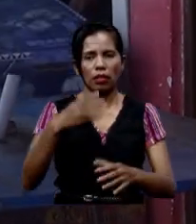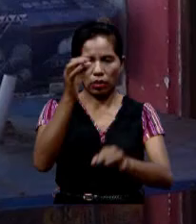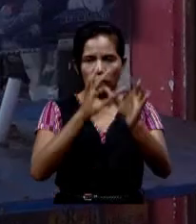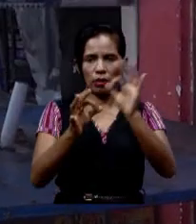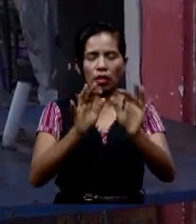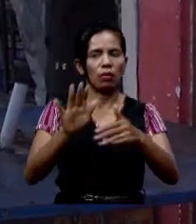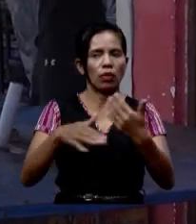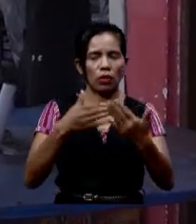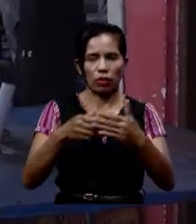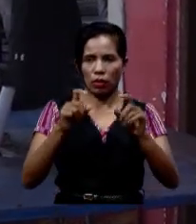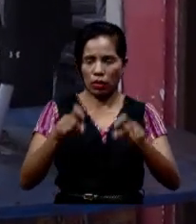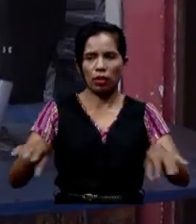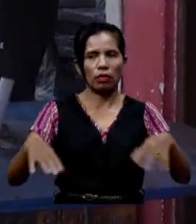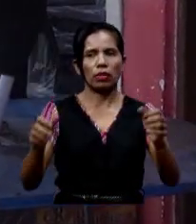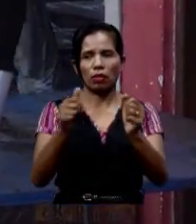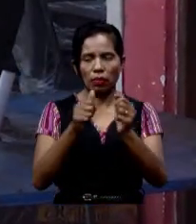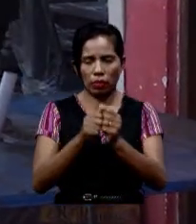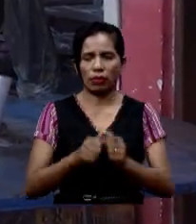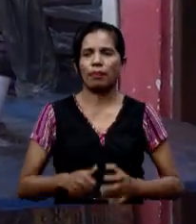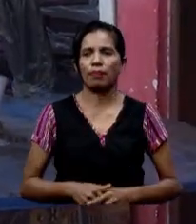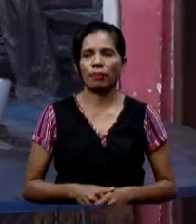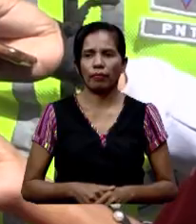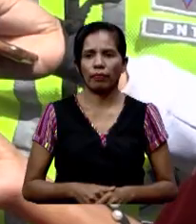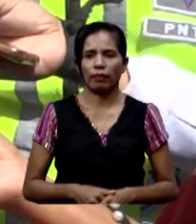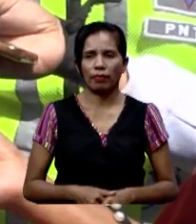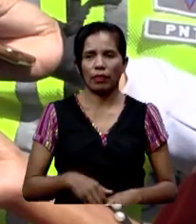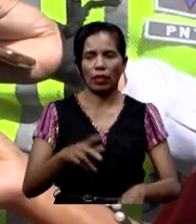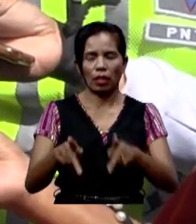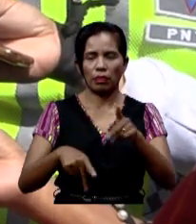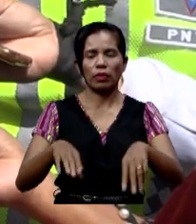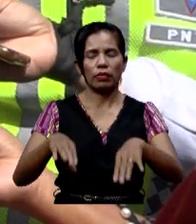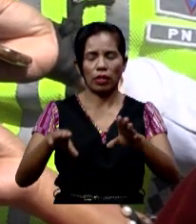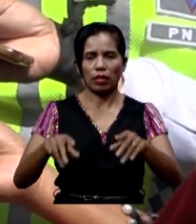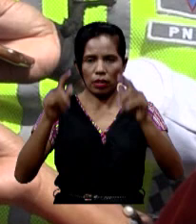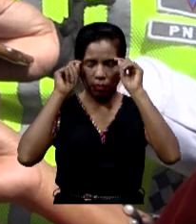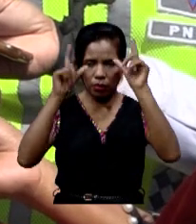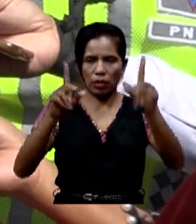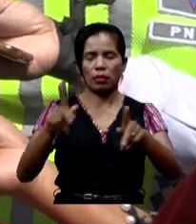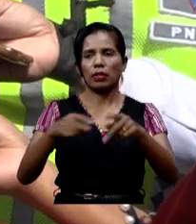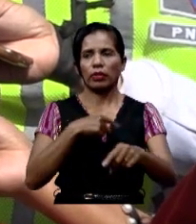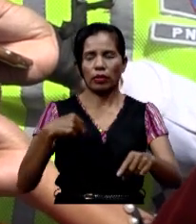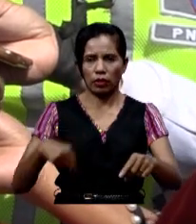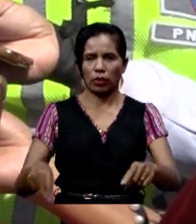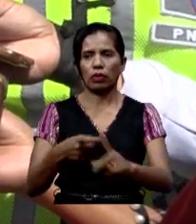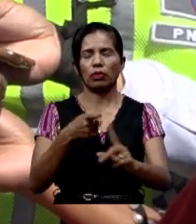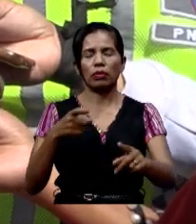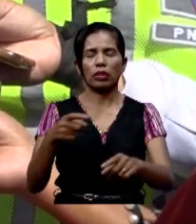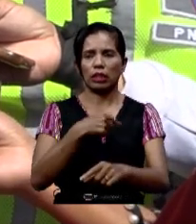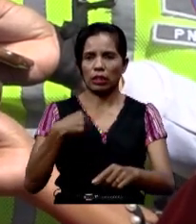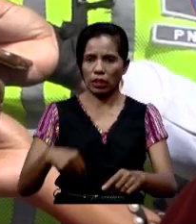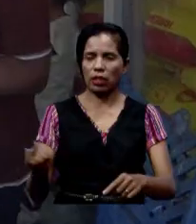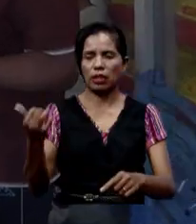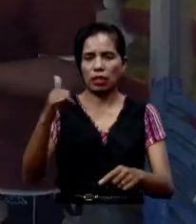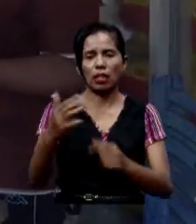ema auto tu tanki servis mot liliu negosianti sira negosianti lokal nomos negosianti sira ansa osi sinesa sira ne sia